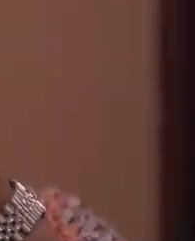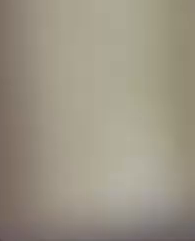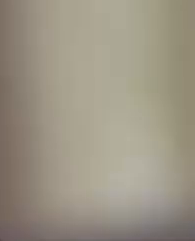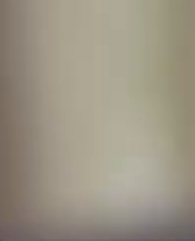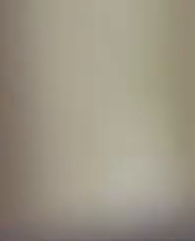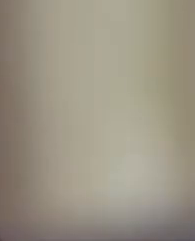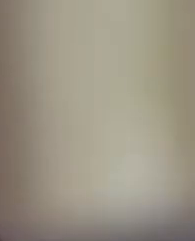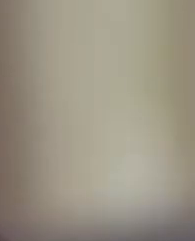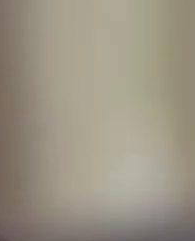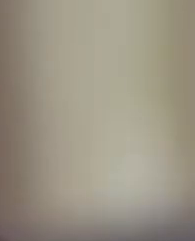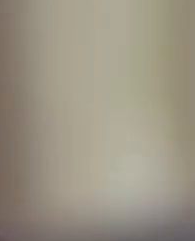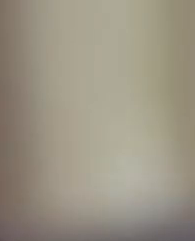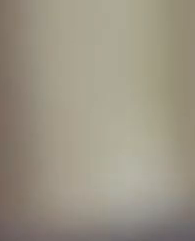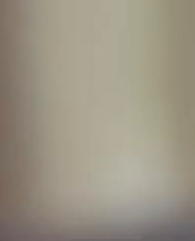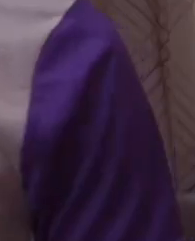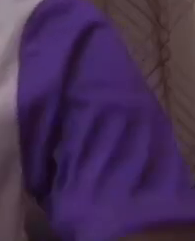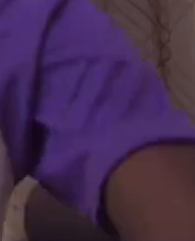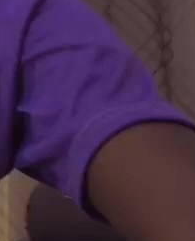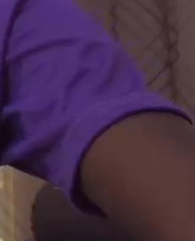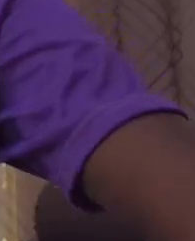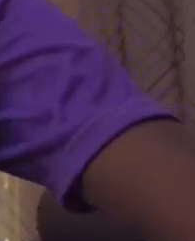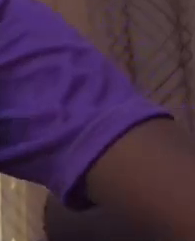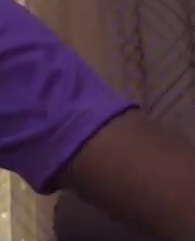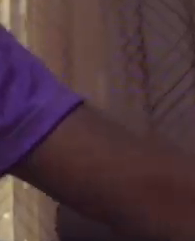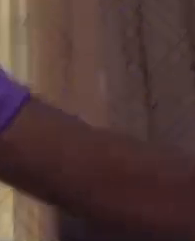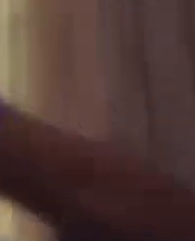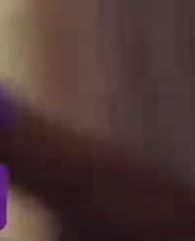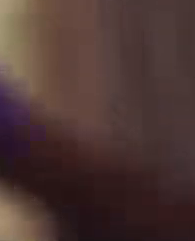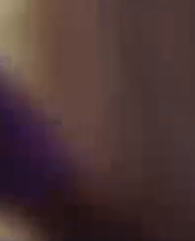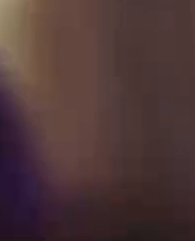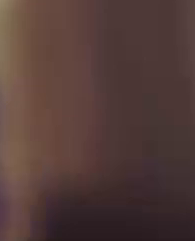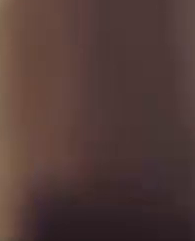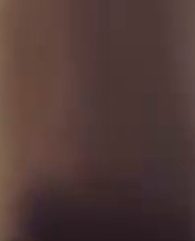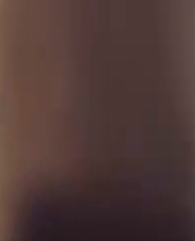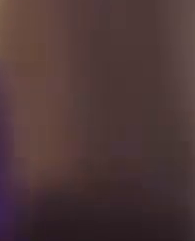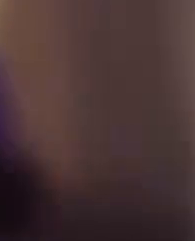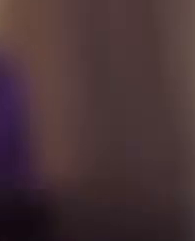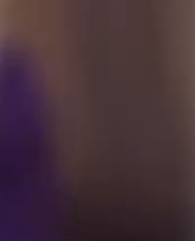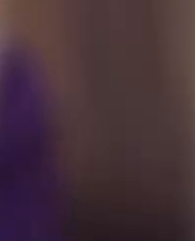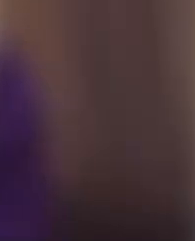Ndikutsindiye amafaranga nawe niba wifuza gutsinda nyarukiye ku rugo rwacu